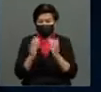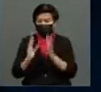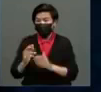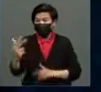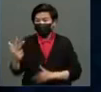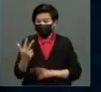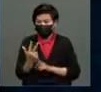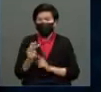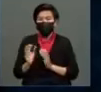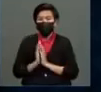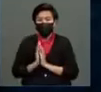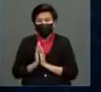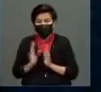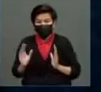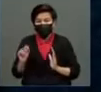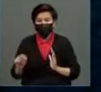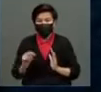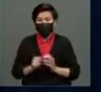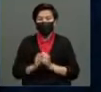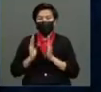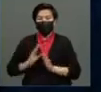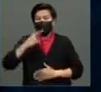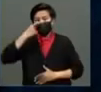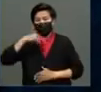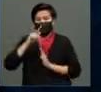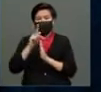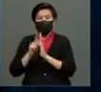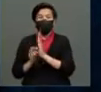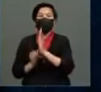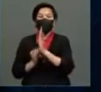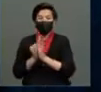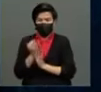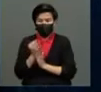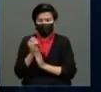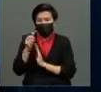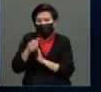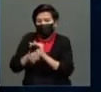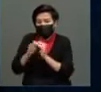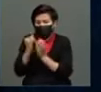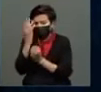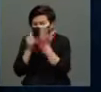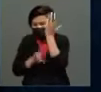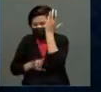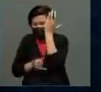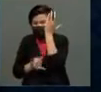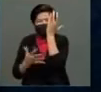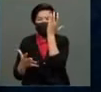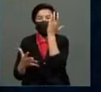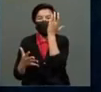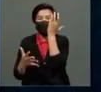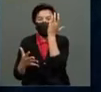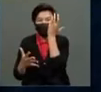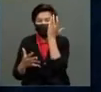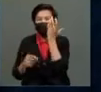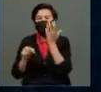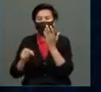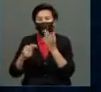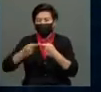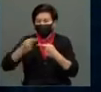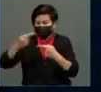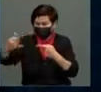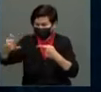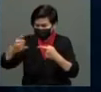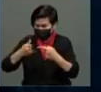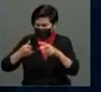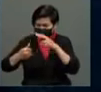ที่ทำหน้าที่ประชาชนคนไทยอย่างถูกต้องไม่ต้องลักลอบครับเดินทางเข้ามาท่านป่วยเ